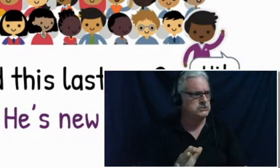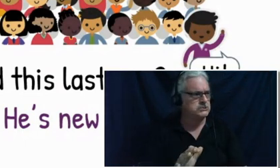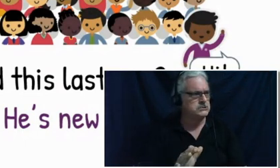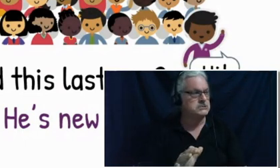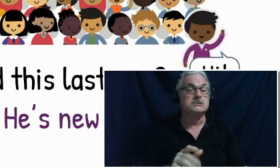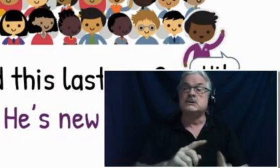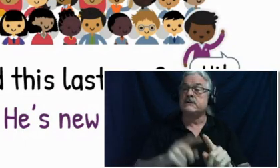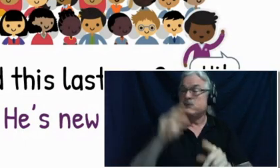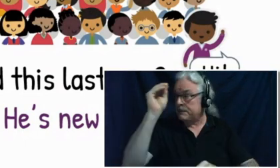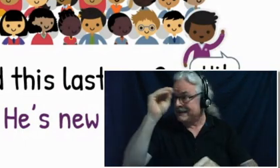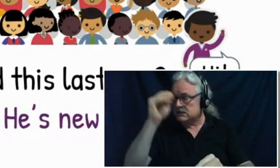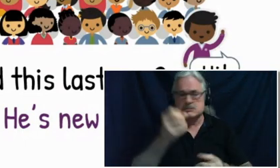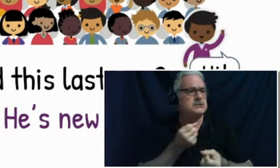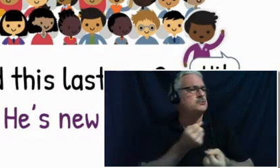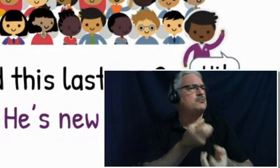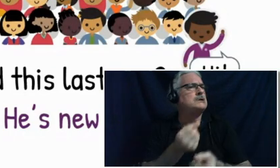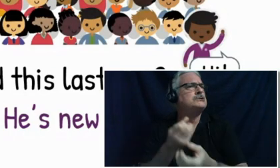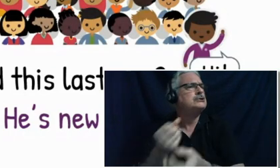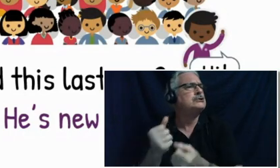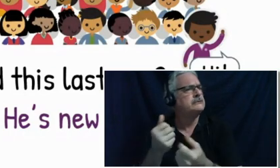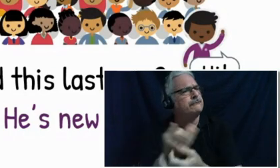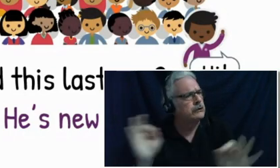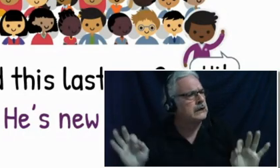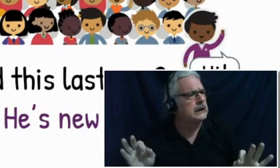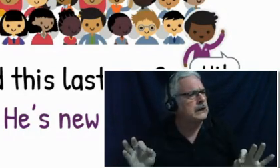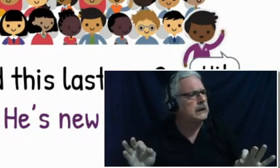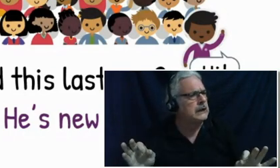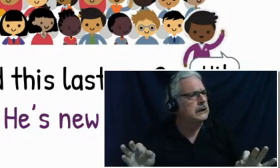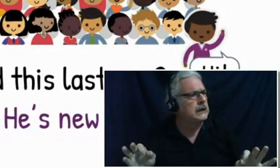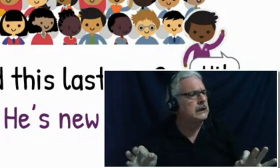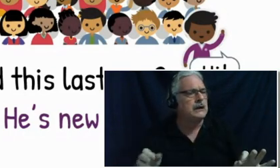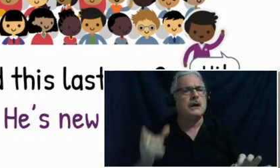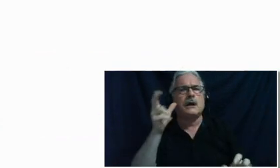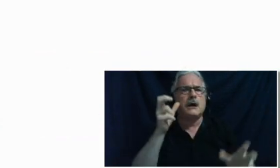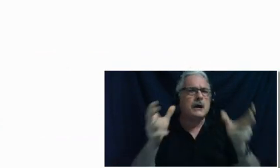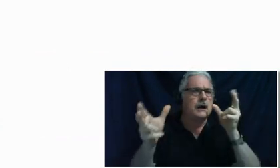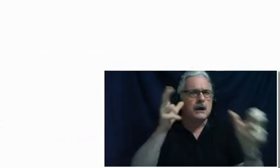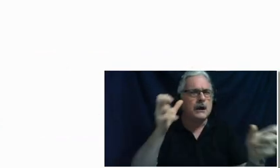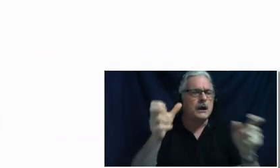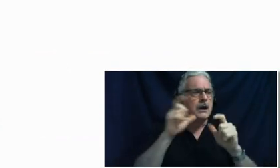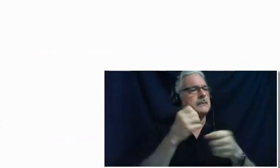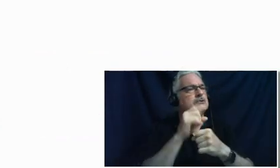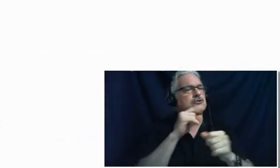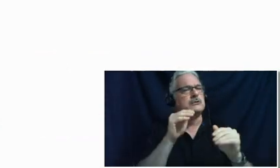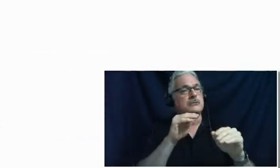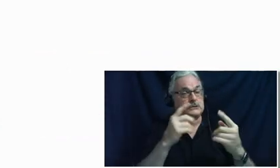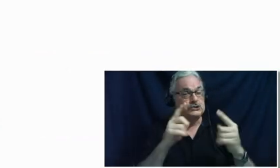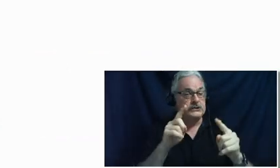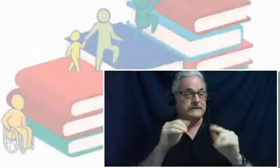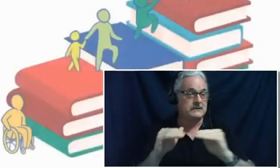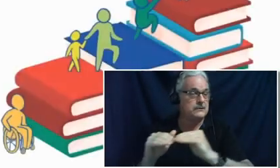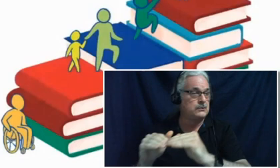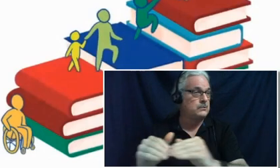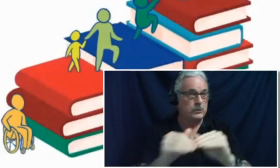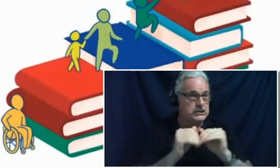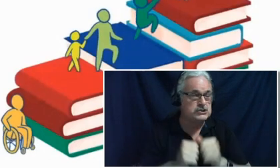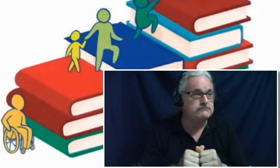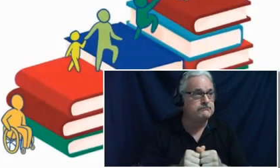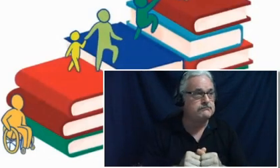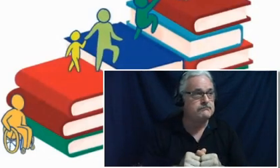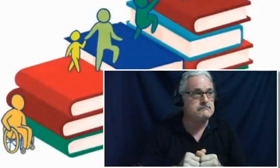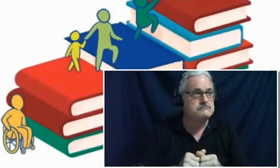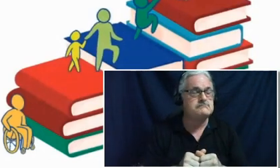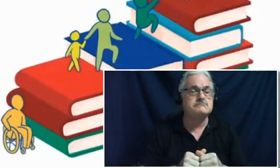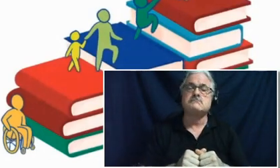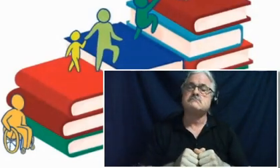démocratiques, où les différences d'opinion peuvent s'exprimer librement, où différentes voix peuvent se faire entendre pour parvenir à la cohésion sociale. Cependant, l'identité,